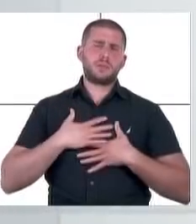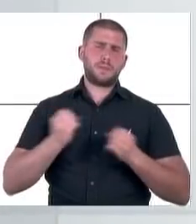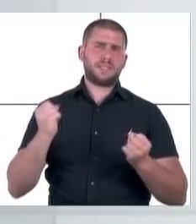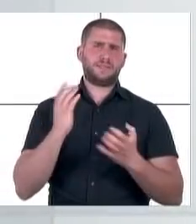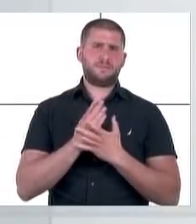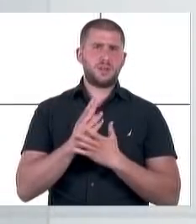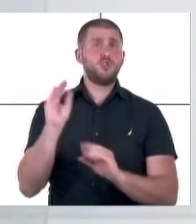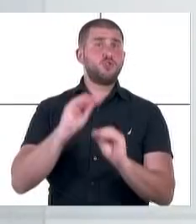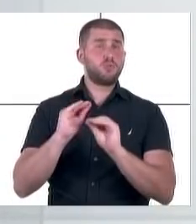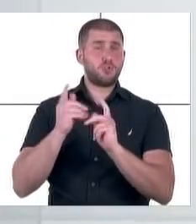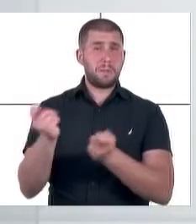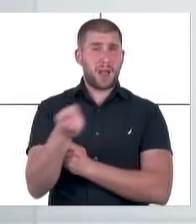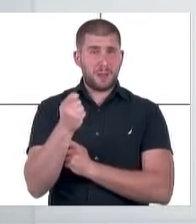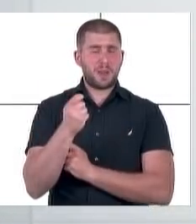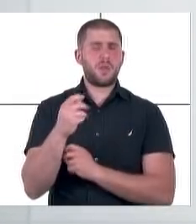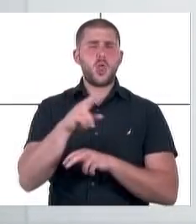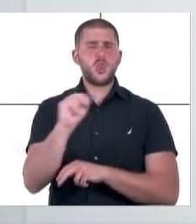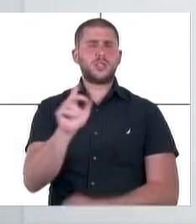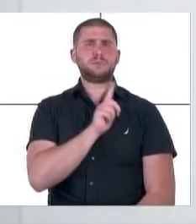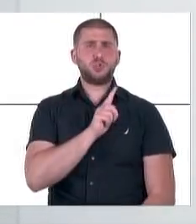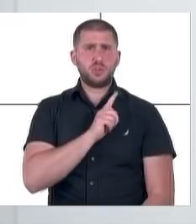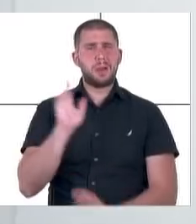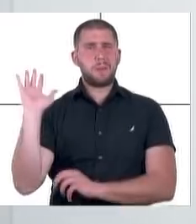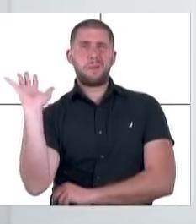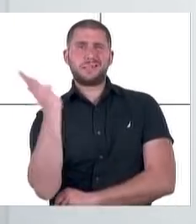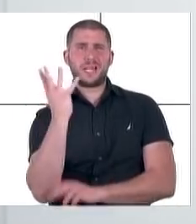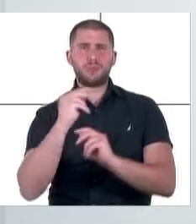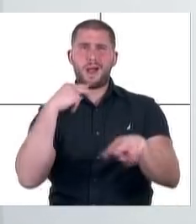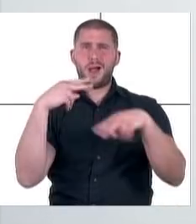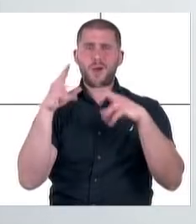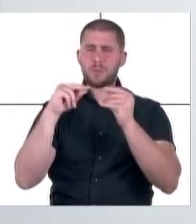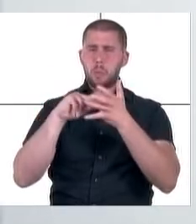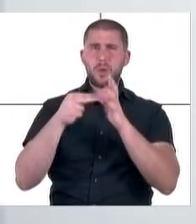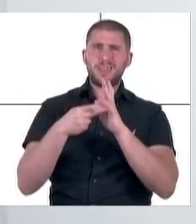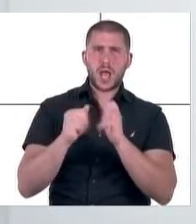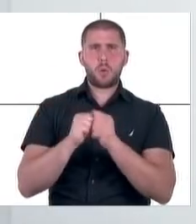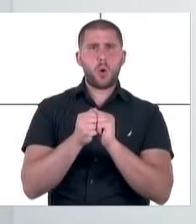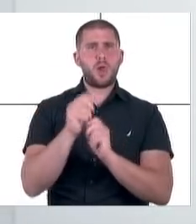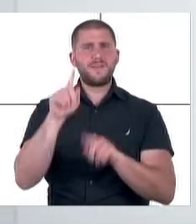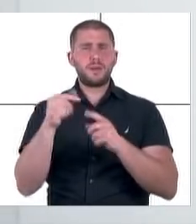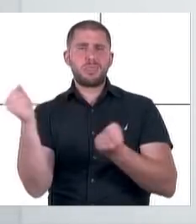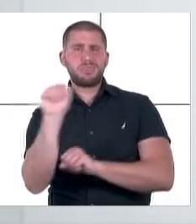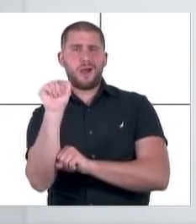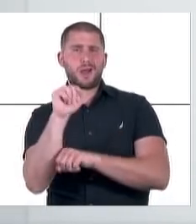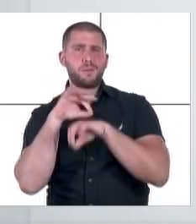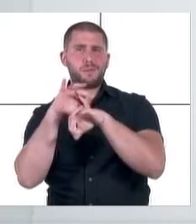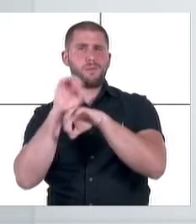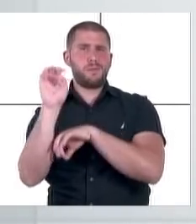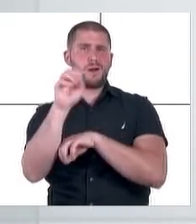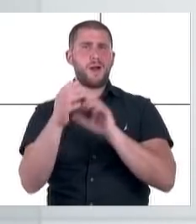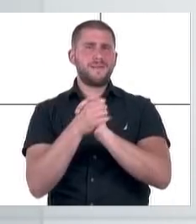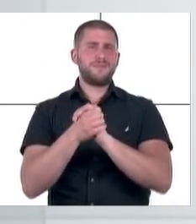שימוש בלוחמי האש לענייניו האישיים, פעם כמלצרים לטובת ארוחות עם פוליטיקאים, ופעם כנהגים להסעת חברים